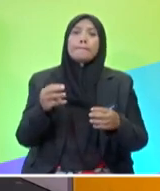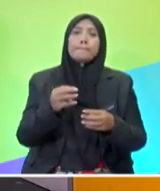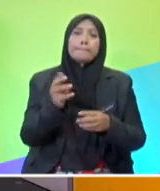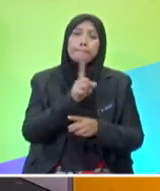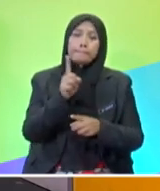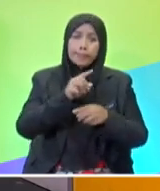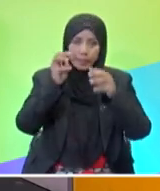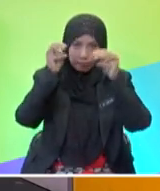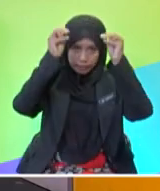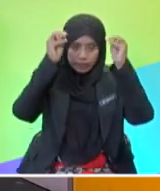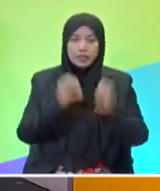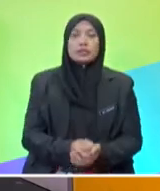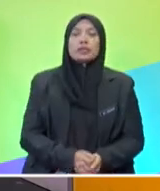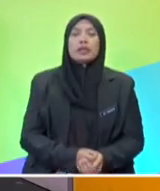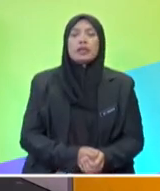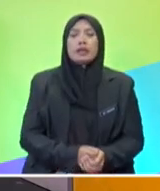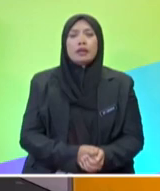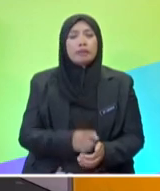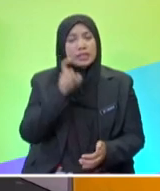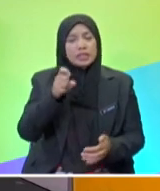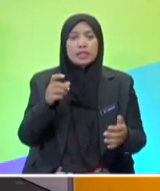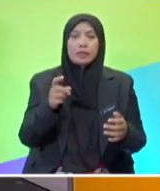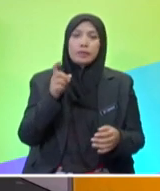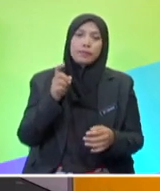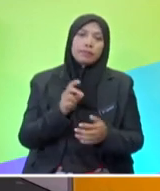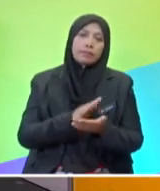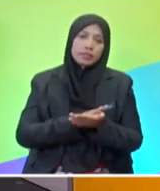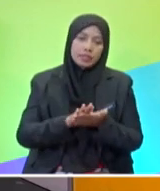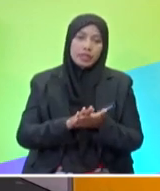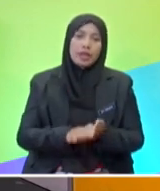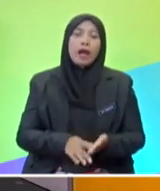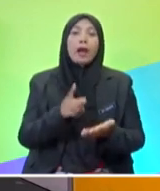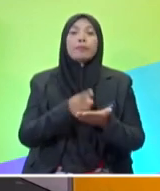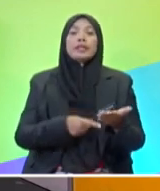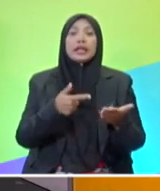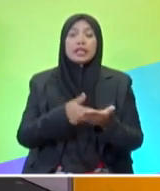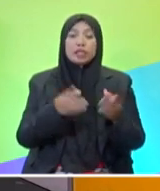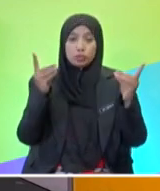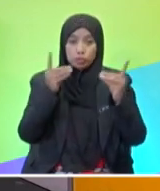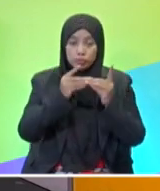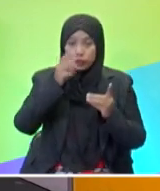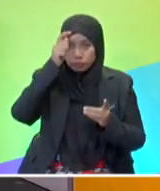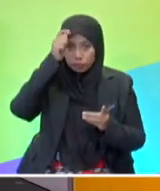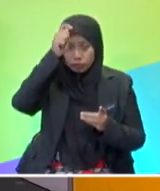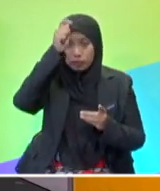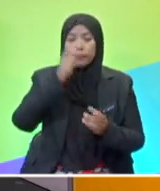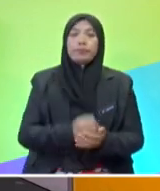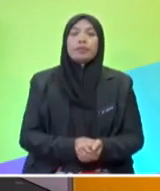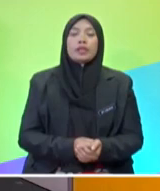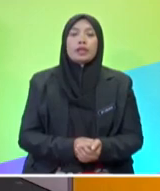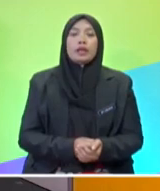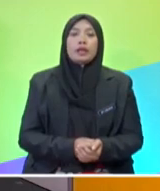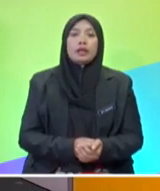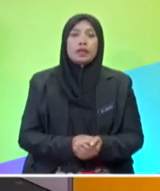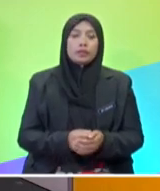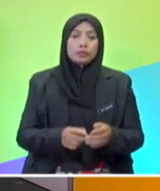jumpa orang. Kita bersih kan? Apatah lagi kita nak jumpa Allah Ta'ala. Jadi jumpa Allah Ta'ala tu